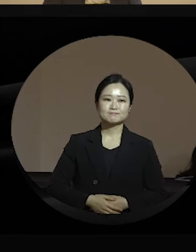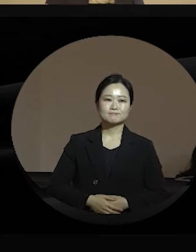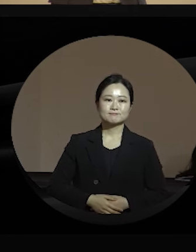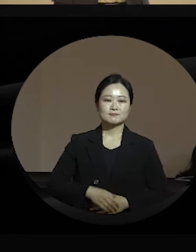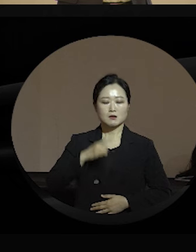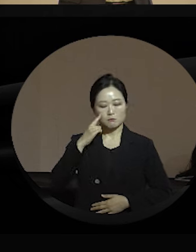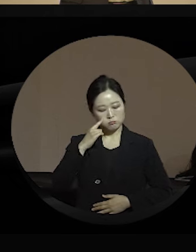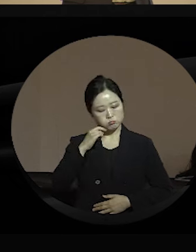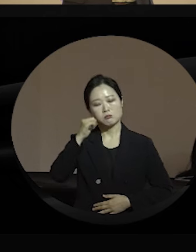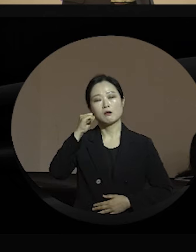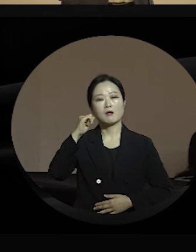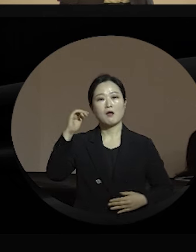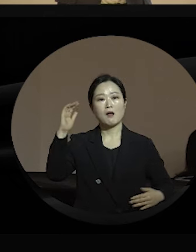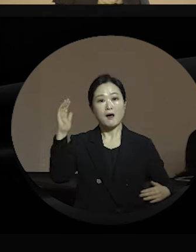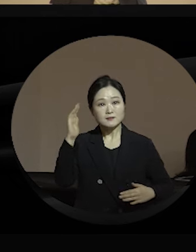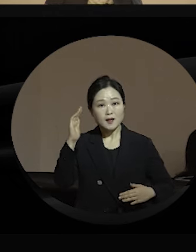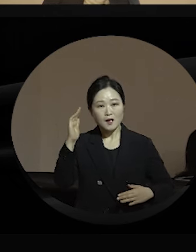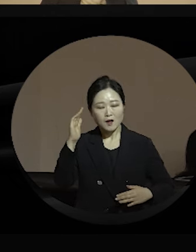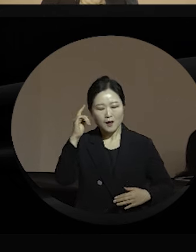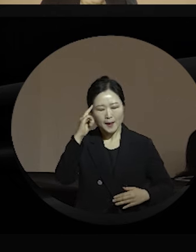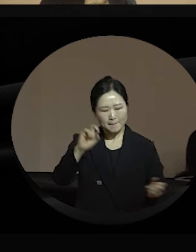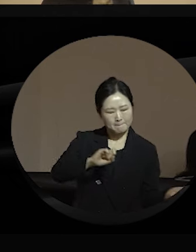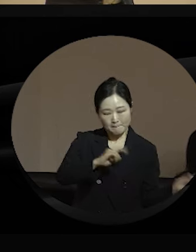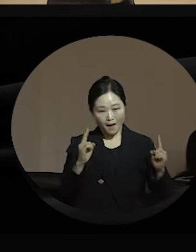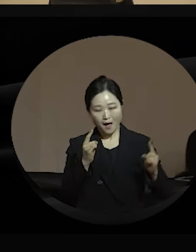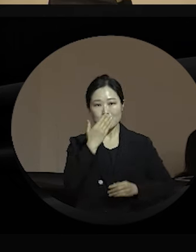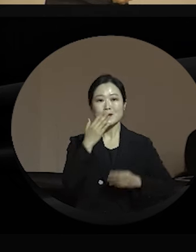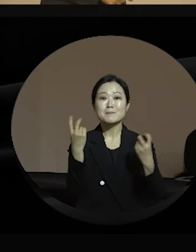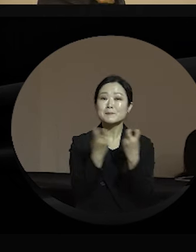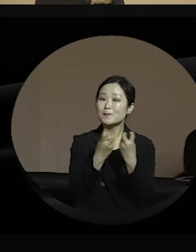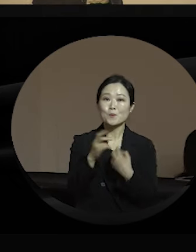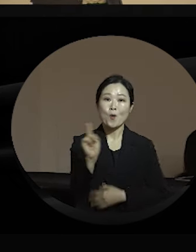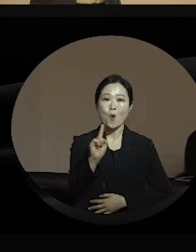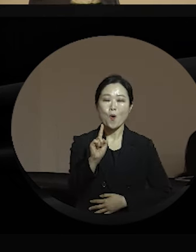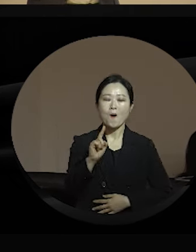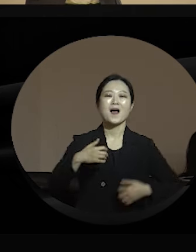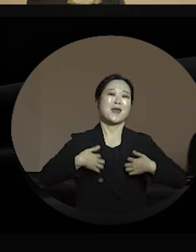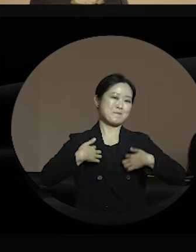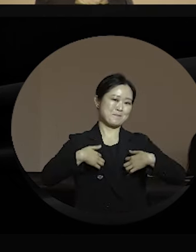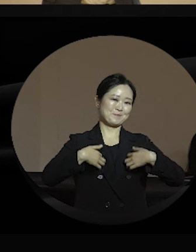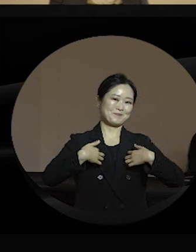자는 아이들을 바로 깨울 수 있는 활동 한 가지가 있어요. 게임이에요.